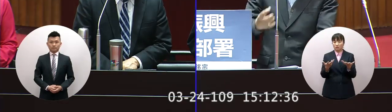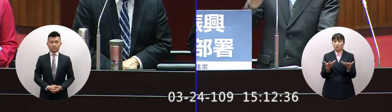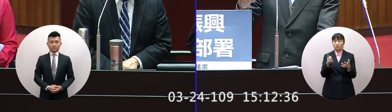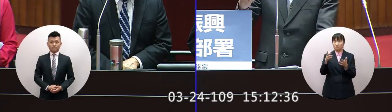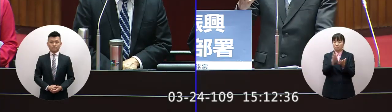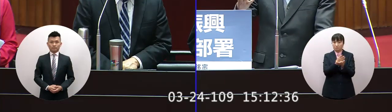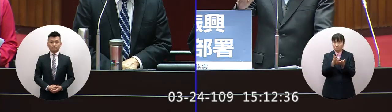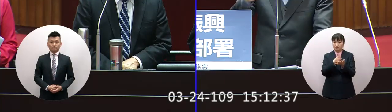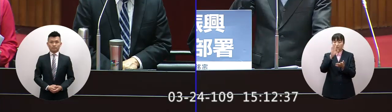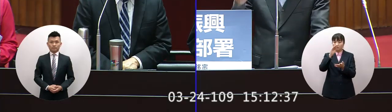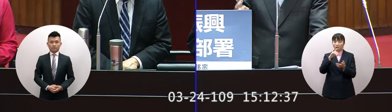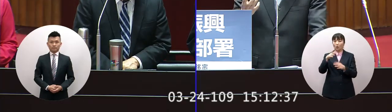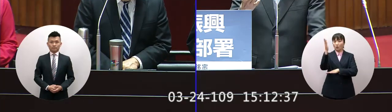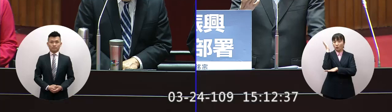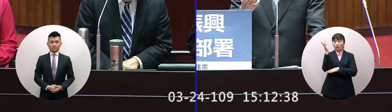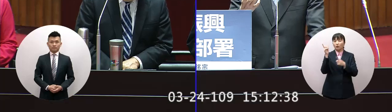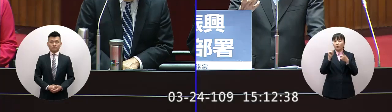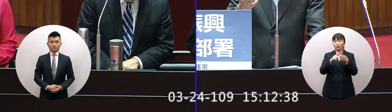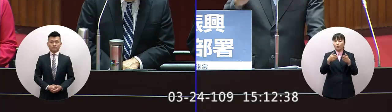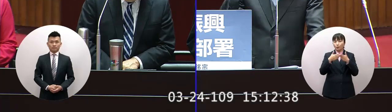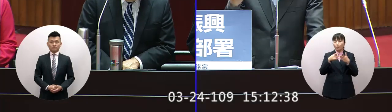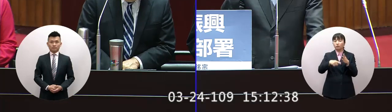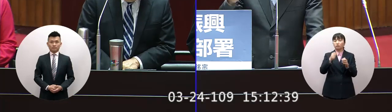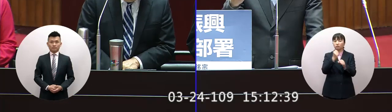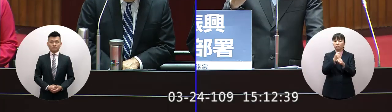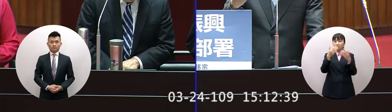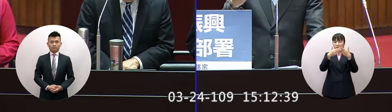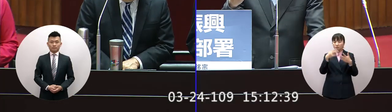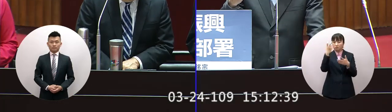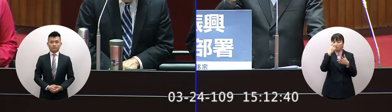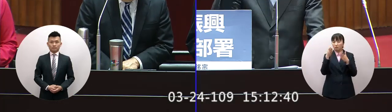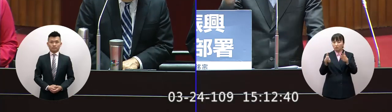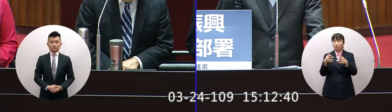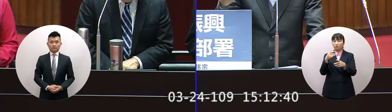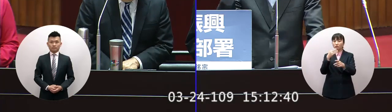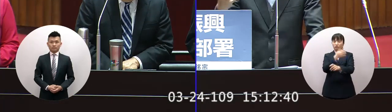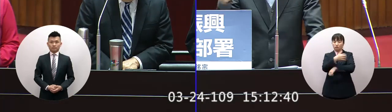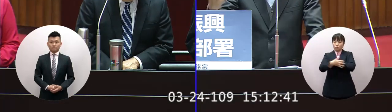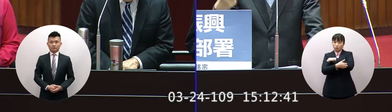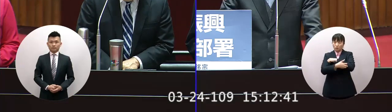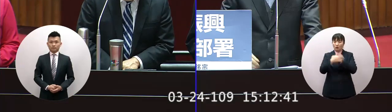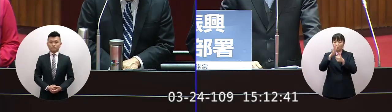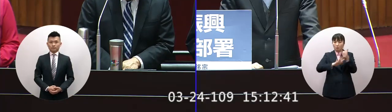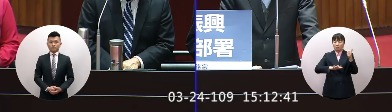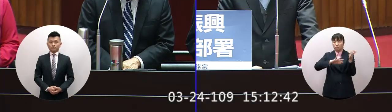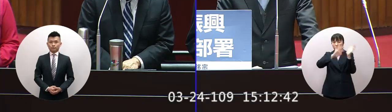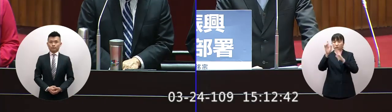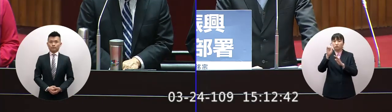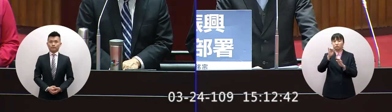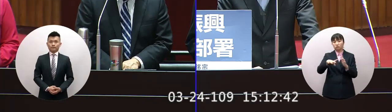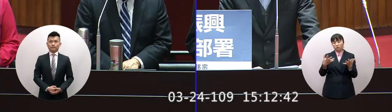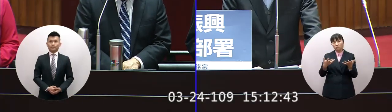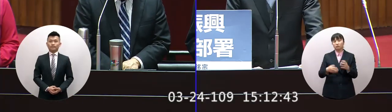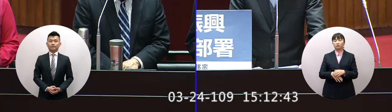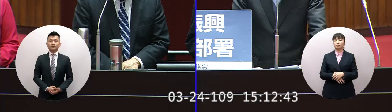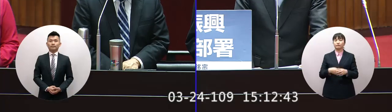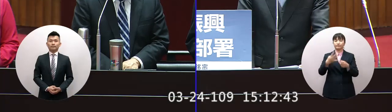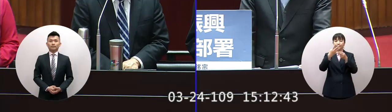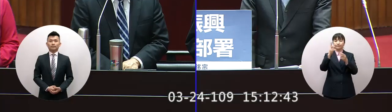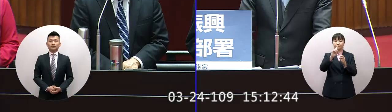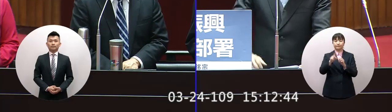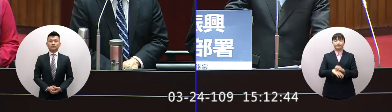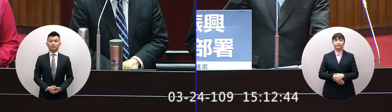你有没有评估？政府要不要评估对这员工的影响的情况是怎么样？好，第四